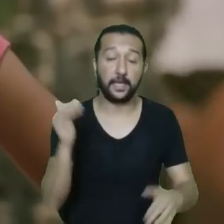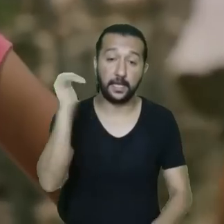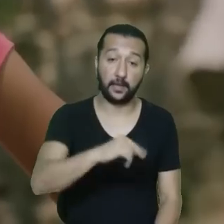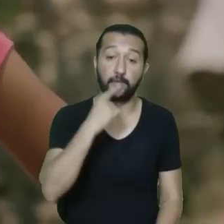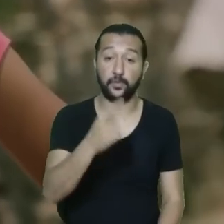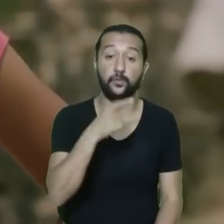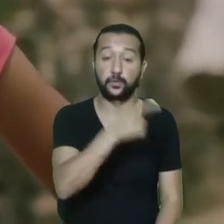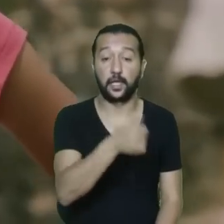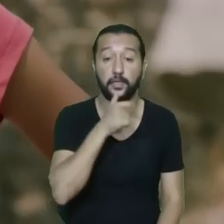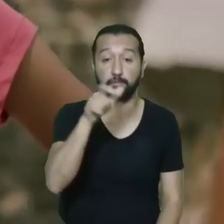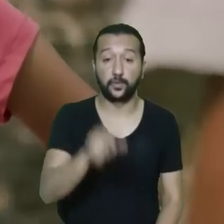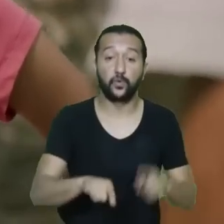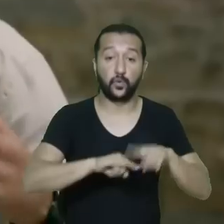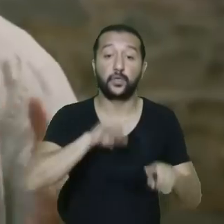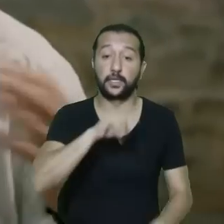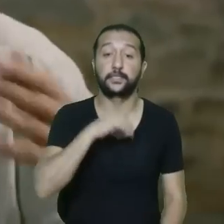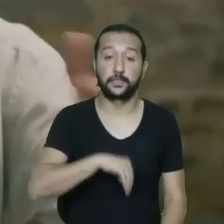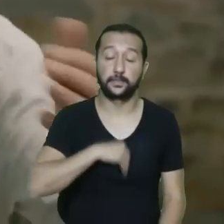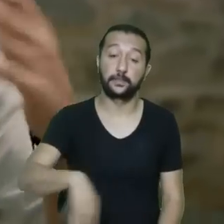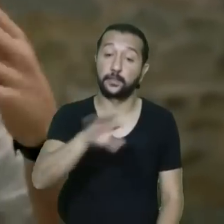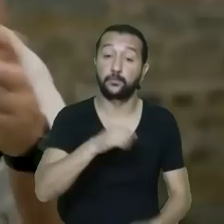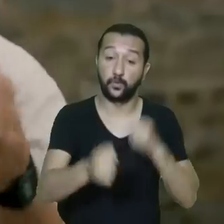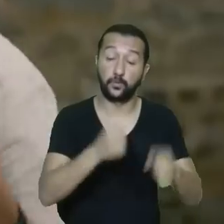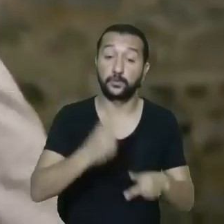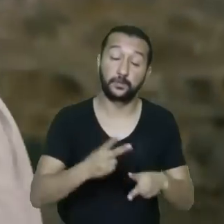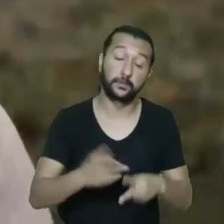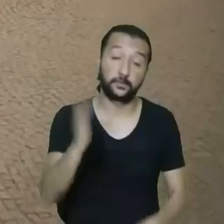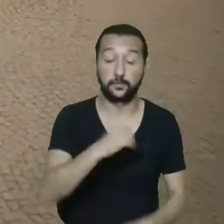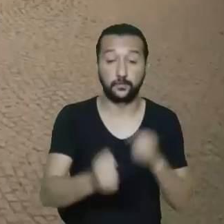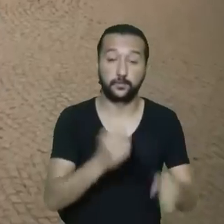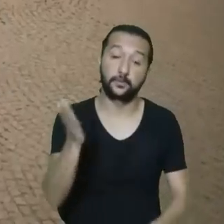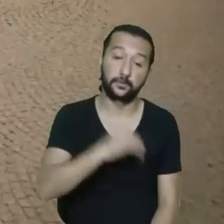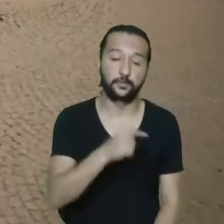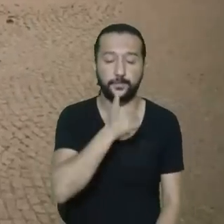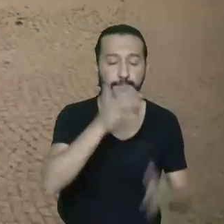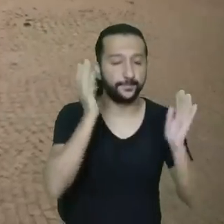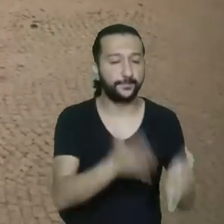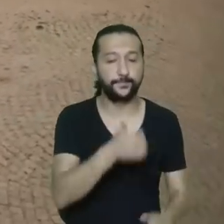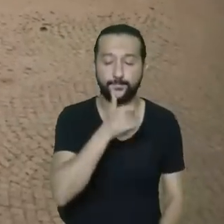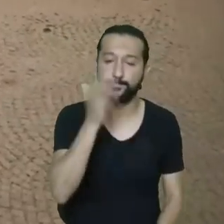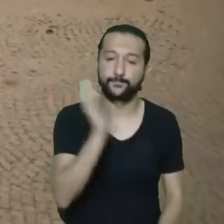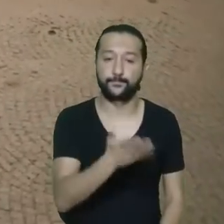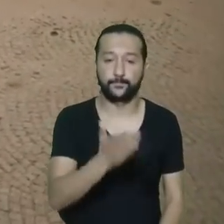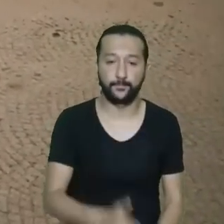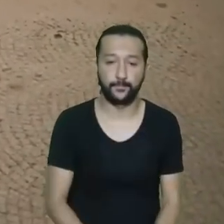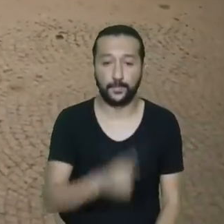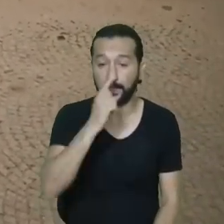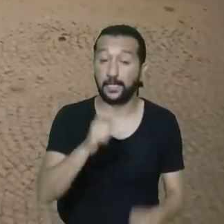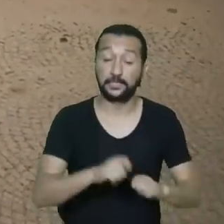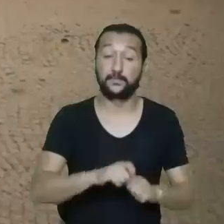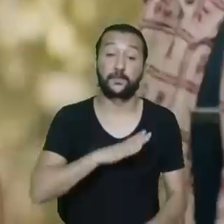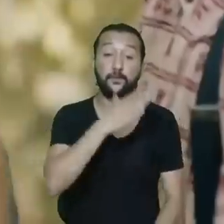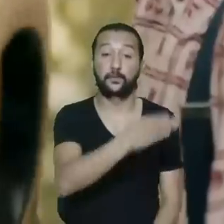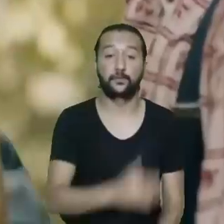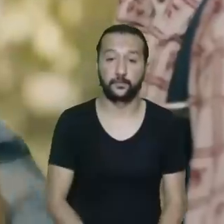deyip duruyordu. Adamı Hüseyin dayı zannediyor. Hadi koş. Koşun kızlar, koşun. Ah be baba, ah be baba. Eyvah senin Hüseyin dayı